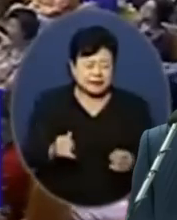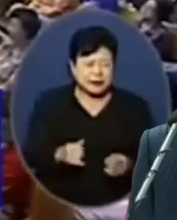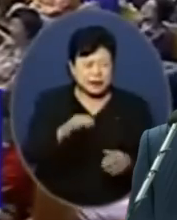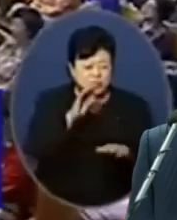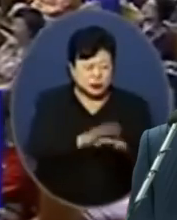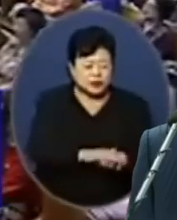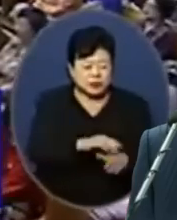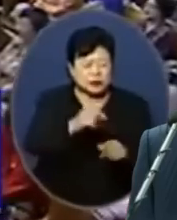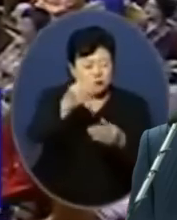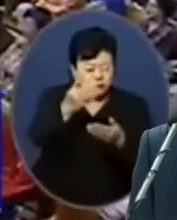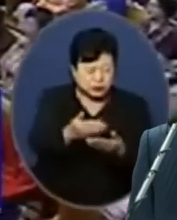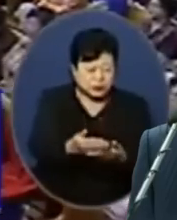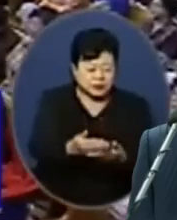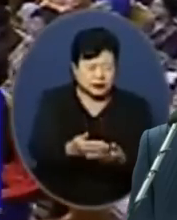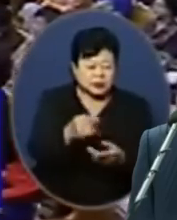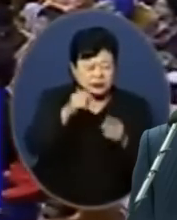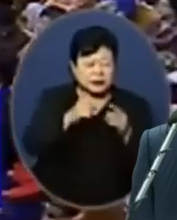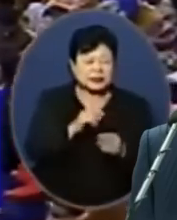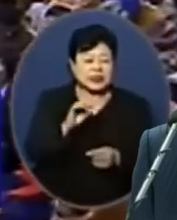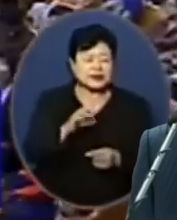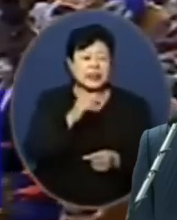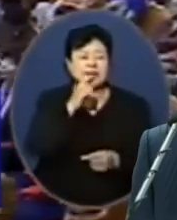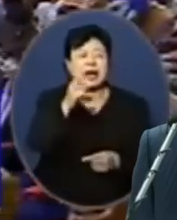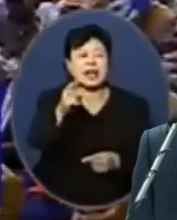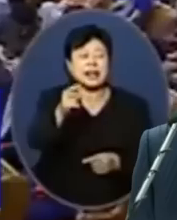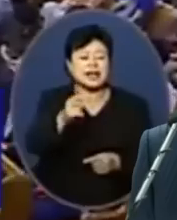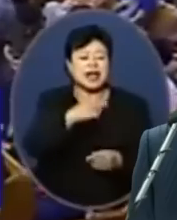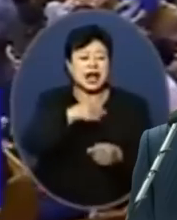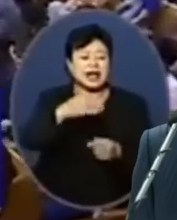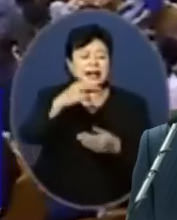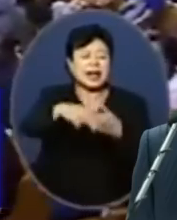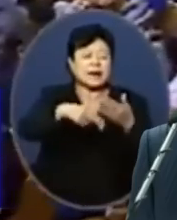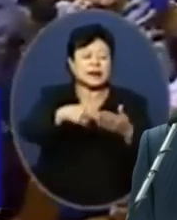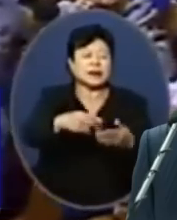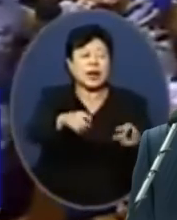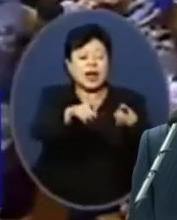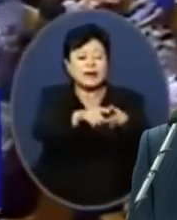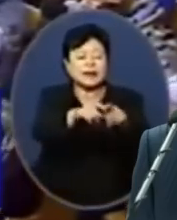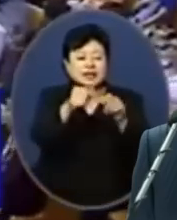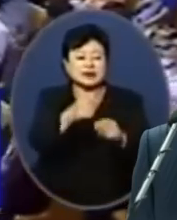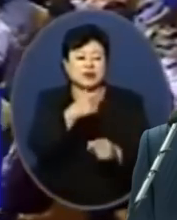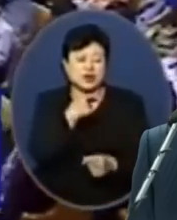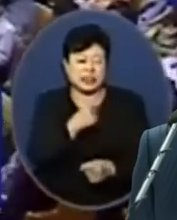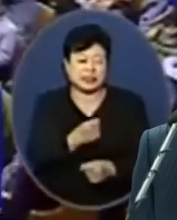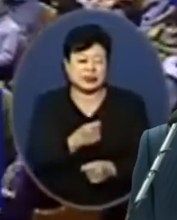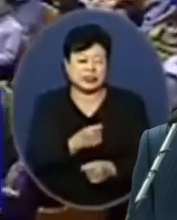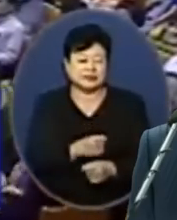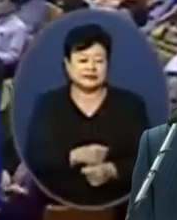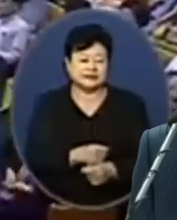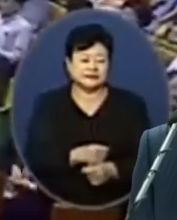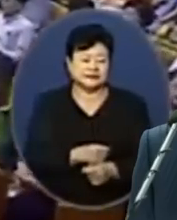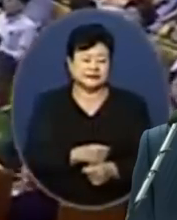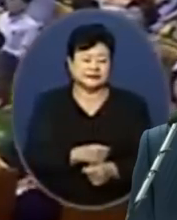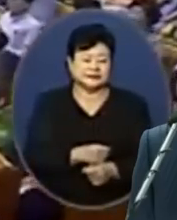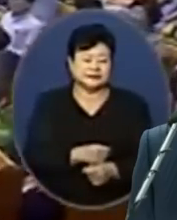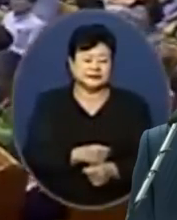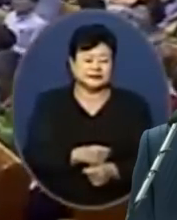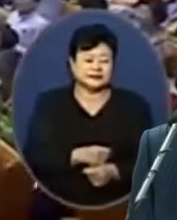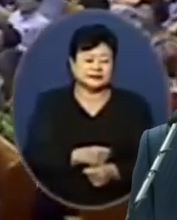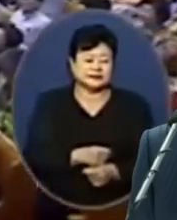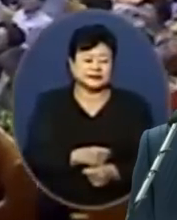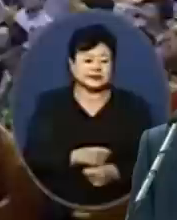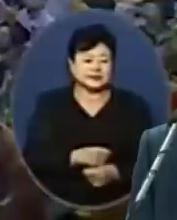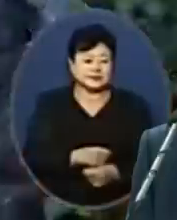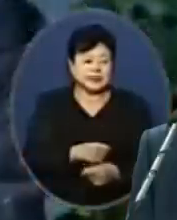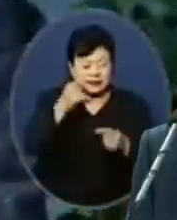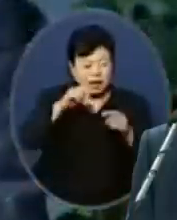사람의 손에서도 건져내시리이다. 사울이 다윗에게 이르되 가라 야훼께서 너와 함께 계시기를 원하노라. 사울은